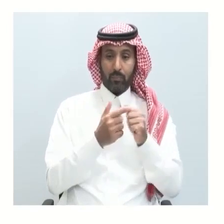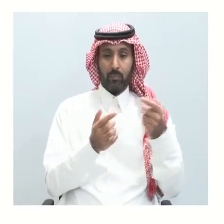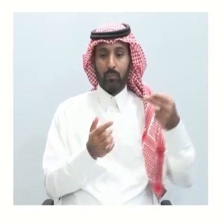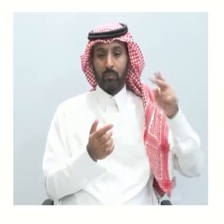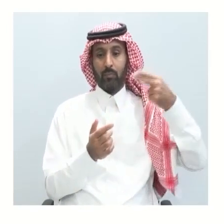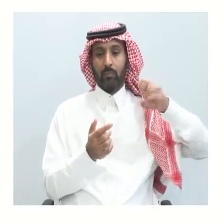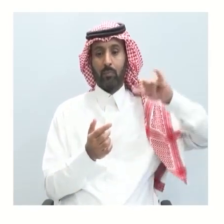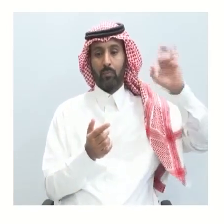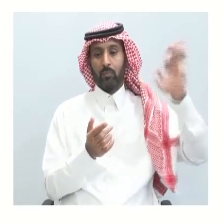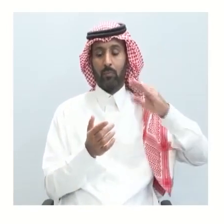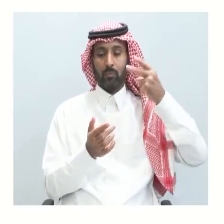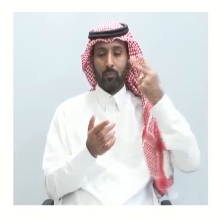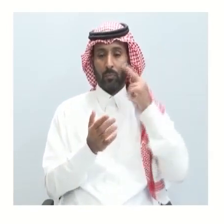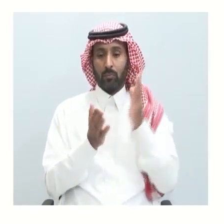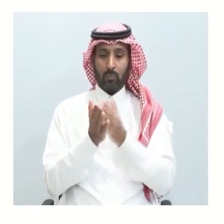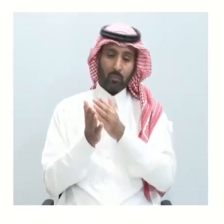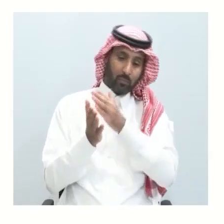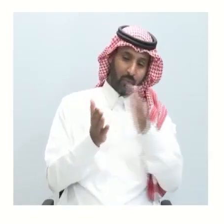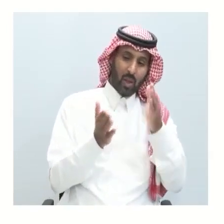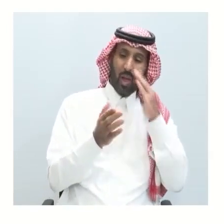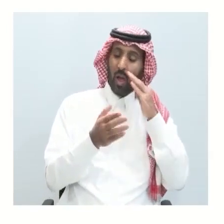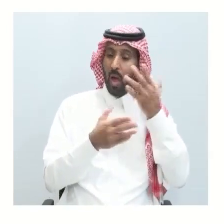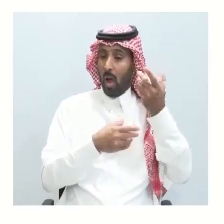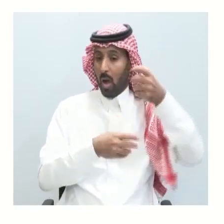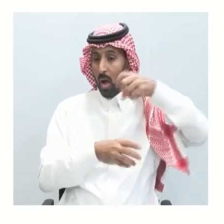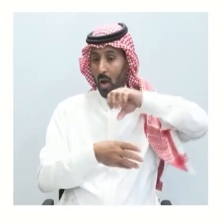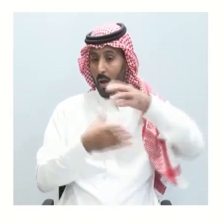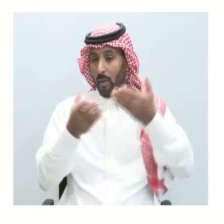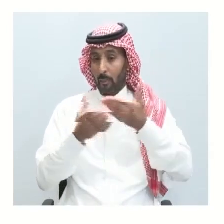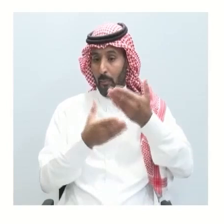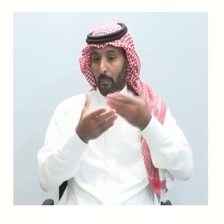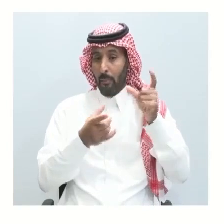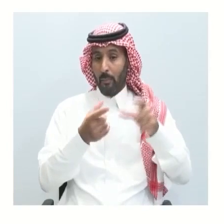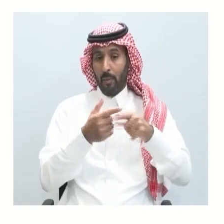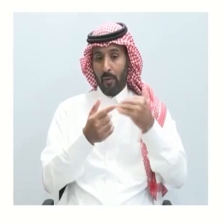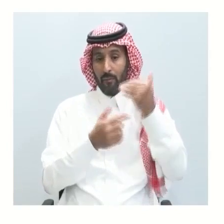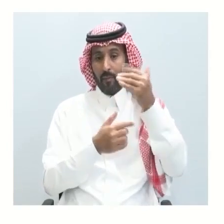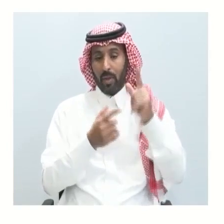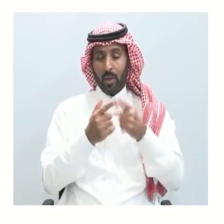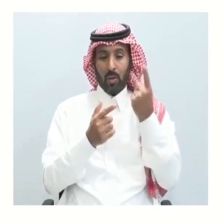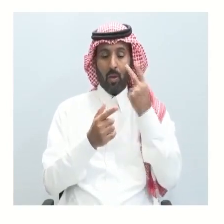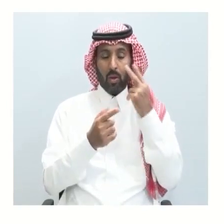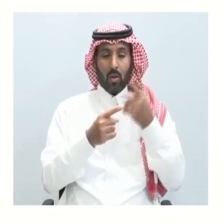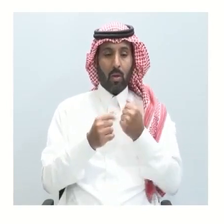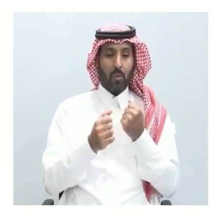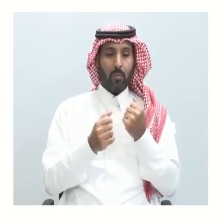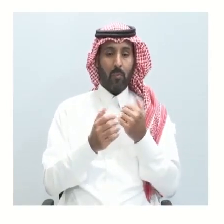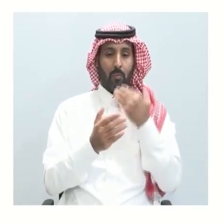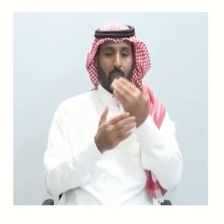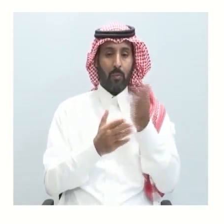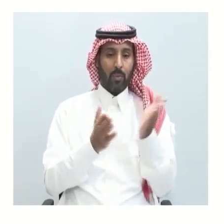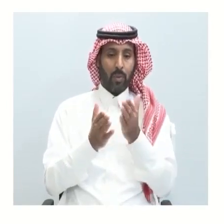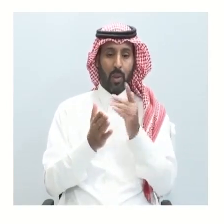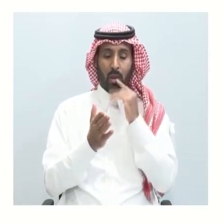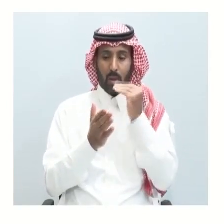الهيدروجين، وهنا المتفاعلات. إذن حاصل ضرب تركيز النواتج، لا توجد لدي إلا مادة واحدة. في